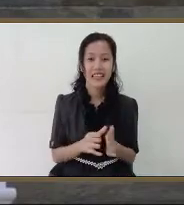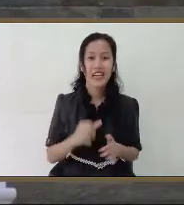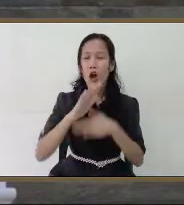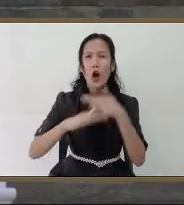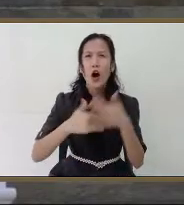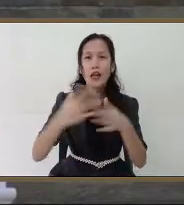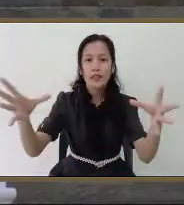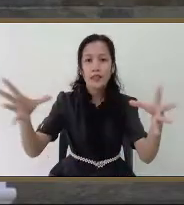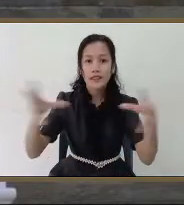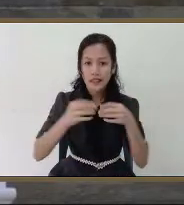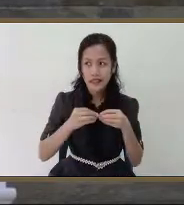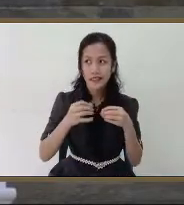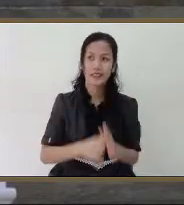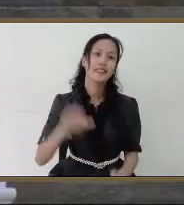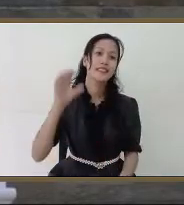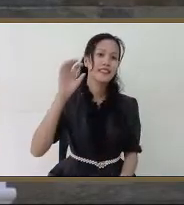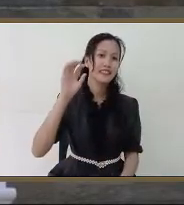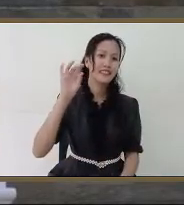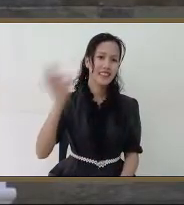po na yan, dyan po